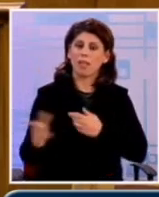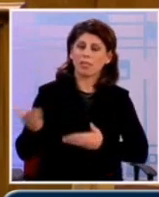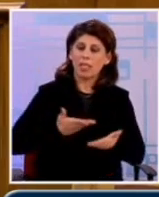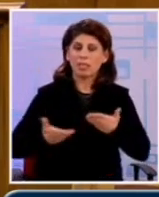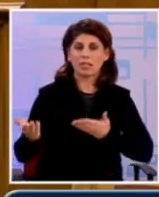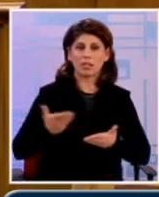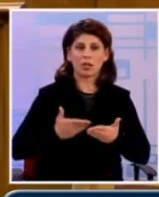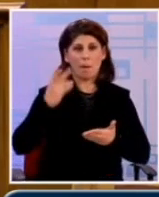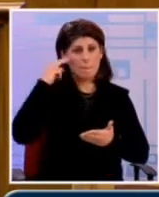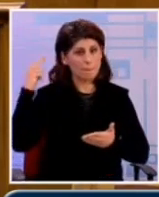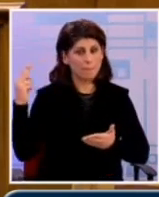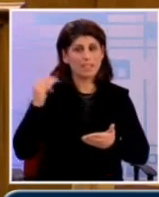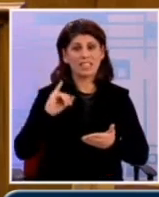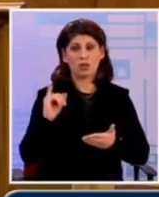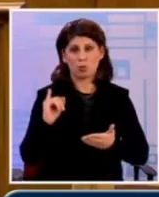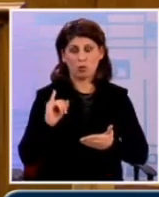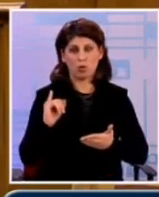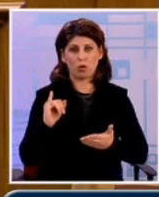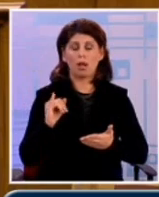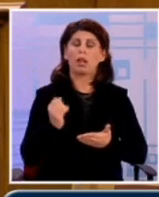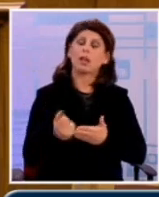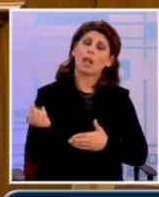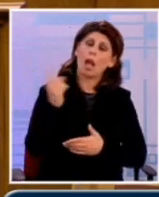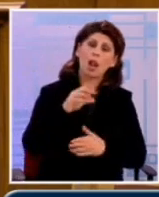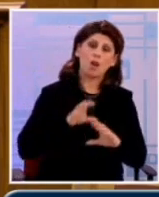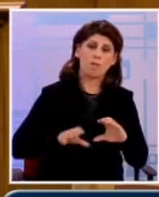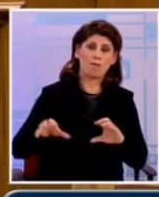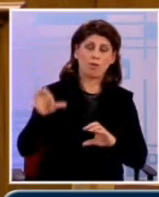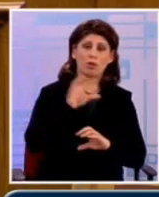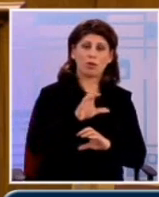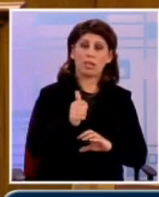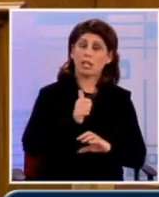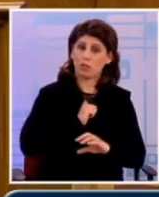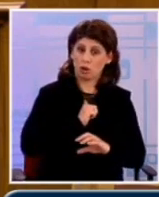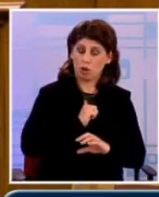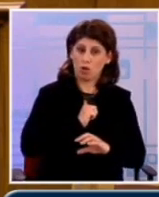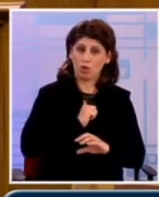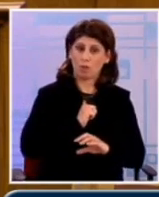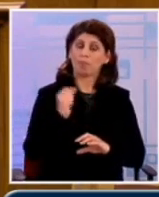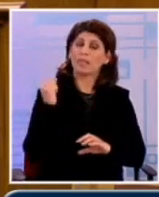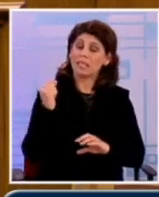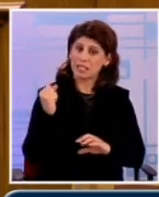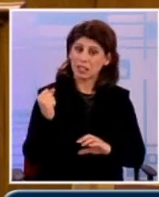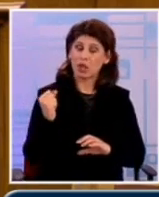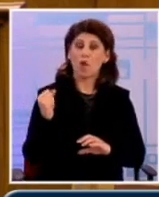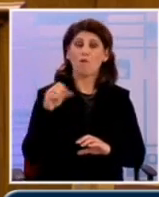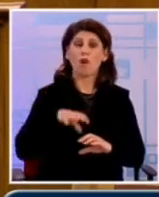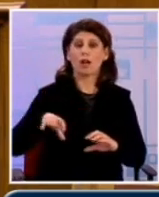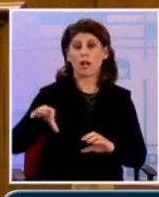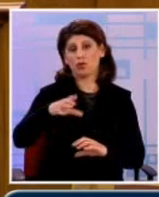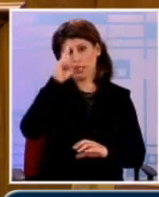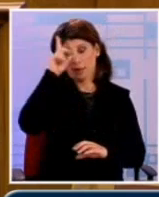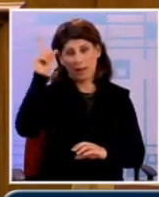διαδραστικότητα ακαδημαϊκών Ινστιτούτων και άλλων φορέων ιδιωτικών, ισχυρών φορέων στη